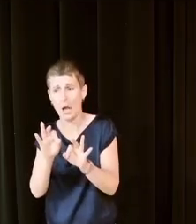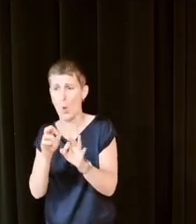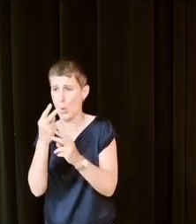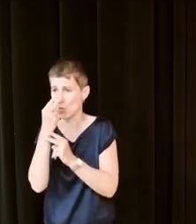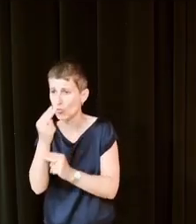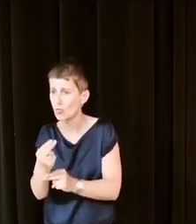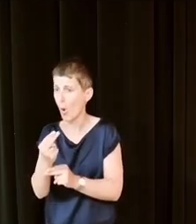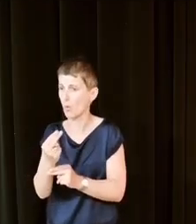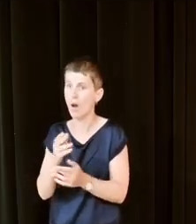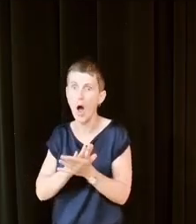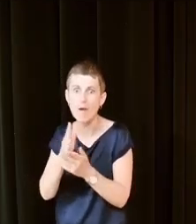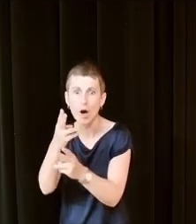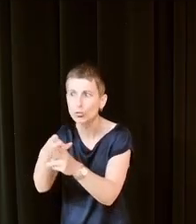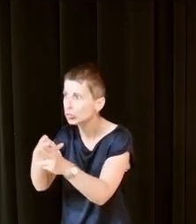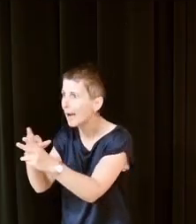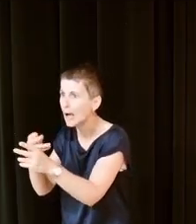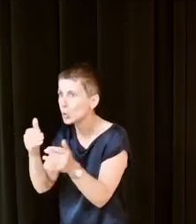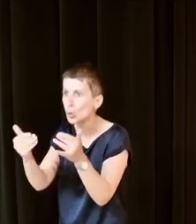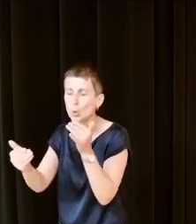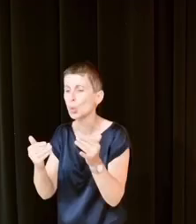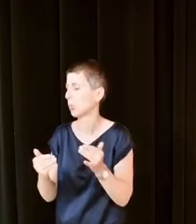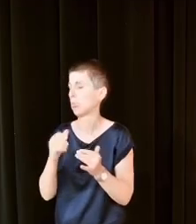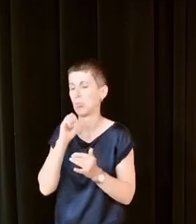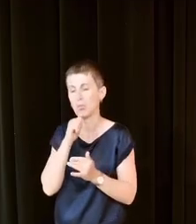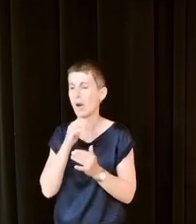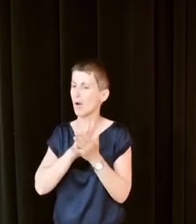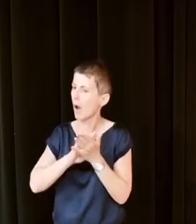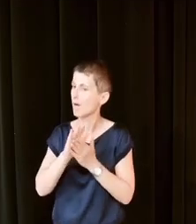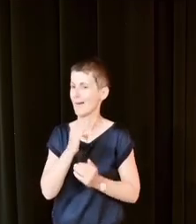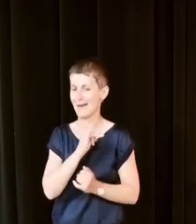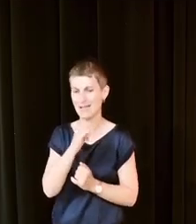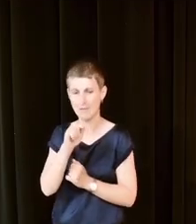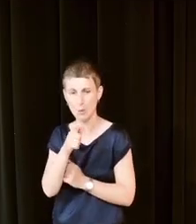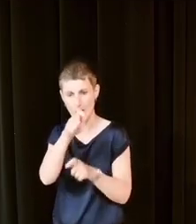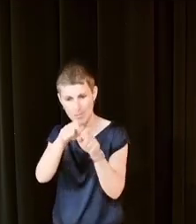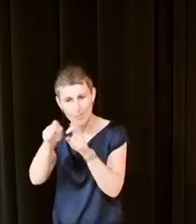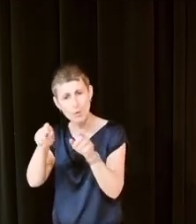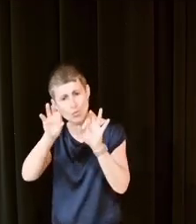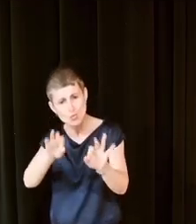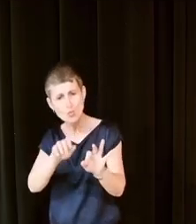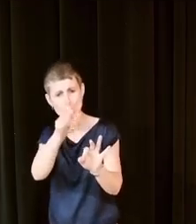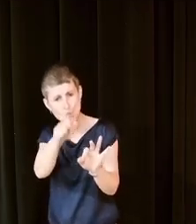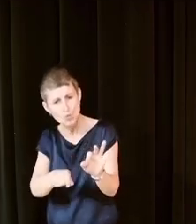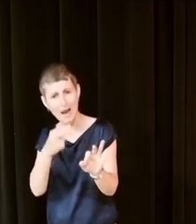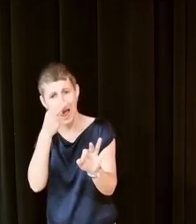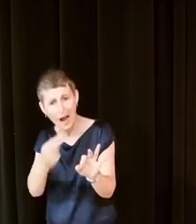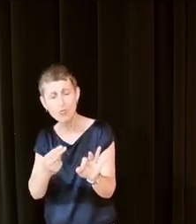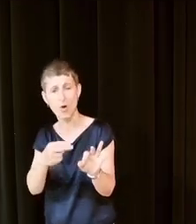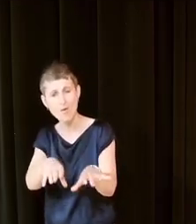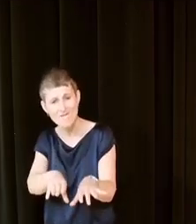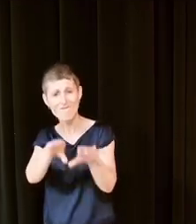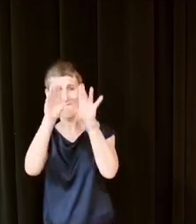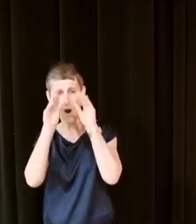sagen, wir können nicht standardisieren, wir wissen es nie im Vorfeld, sondern es ist immer eine Aufgabe, gut hinzuschauen, gut wahrzunehmen und